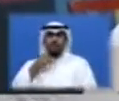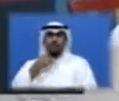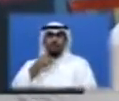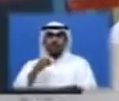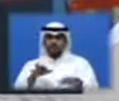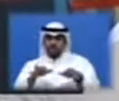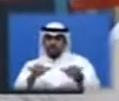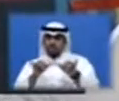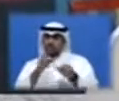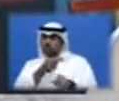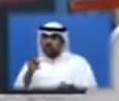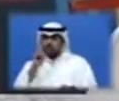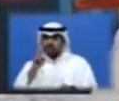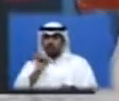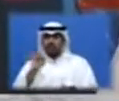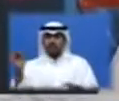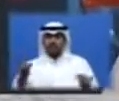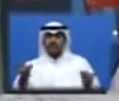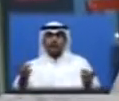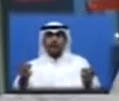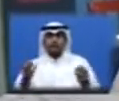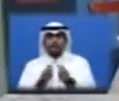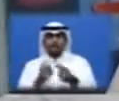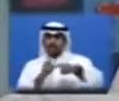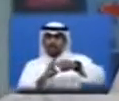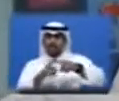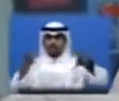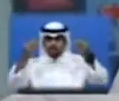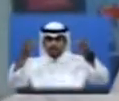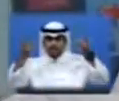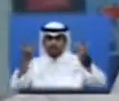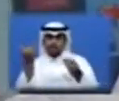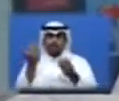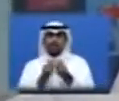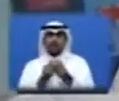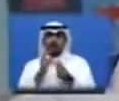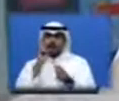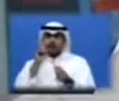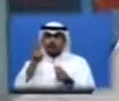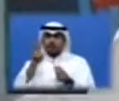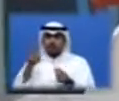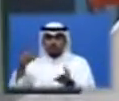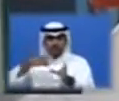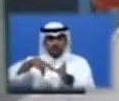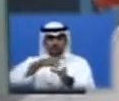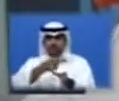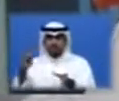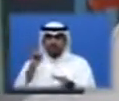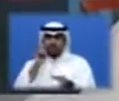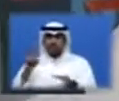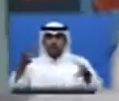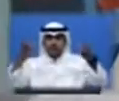هذه السياسات في تطوير مناهج هو الاهتمام بالتخصصات العلمية وجذب الطالب لهذه التخصصات